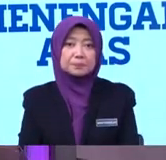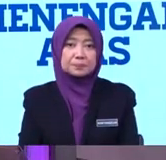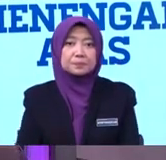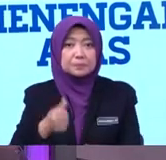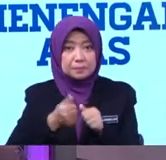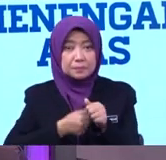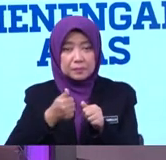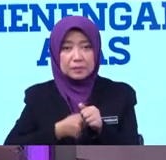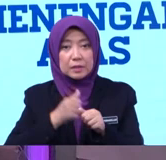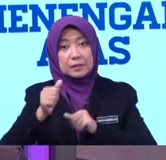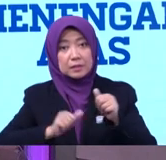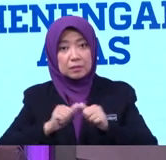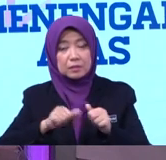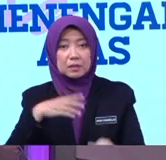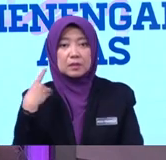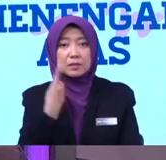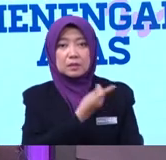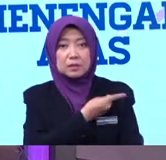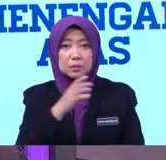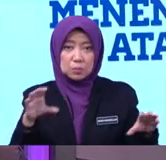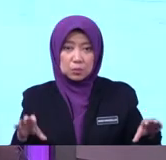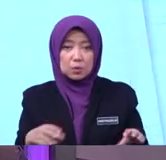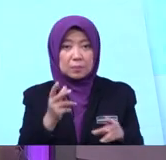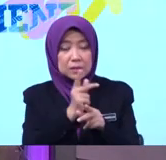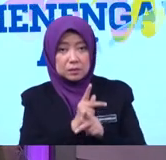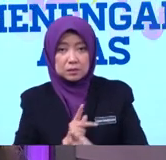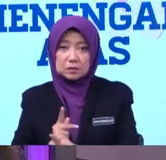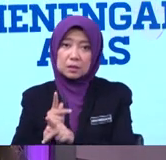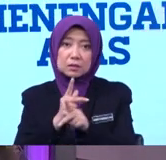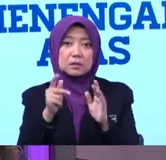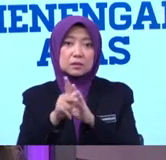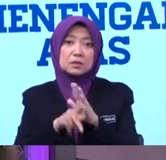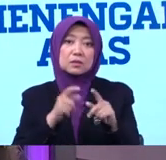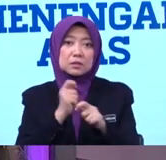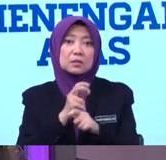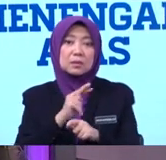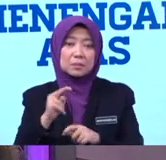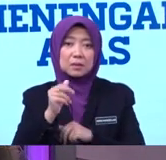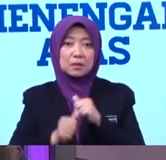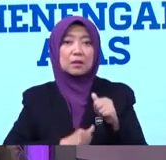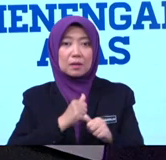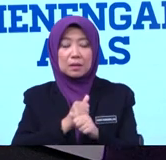etiwiti apa yang kita buat menjaga kelestarian alam sekitar